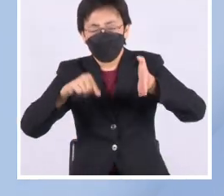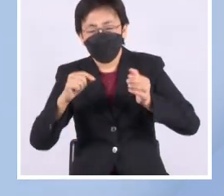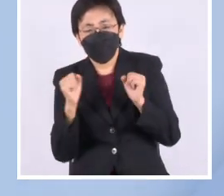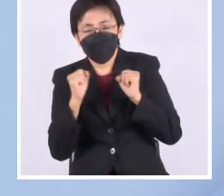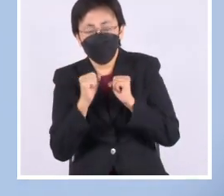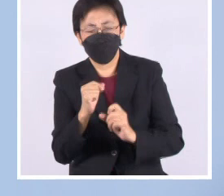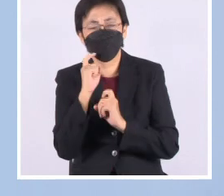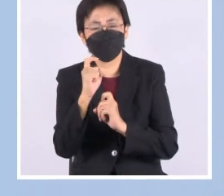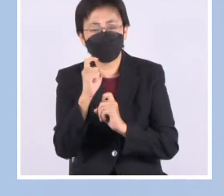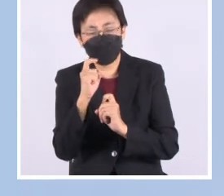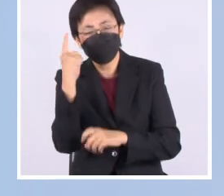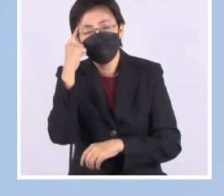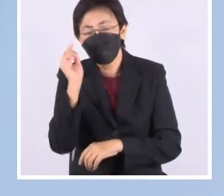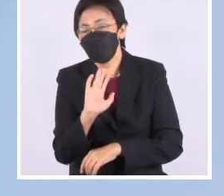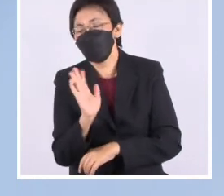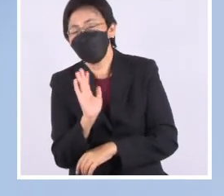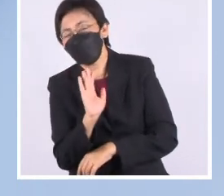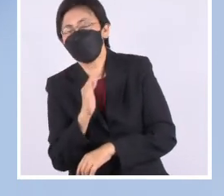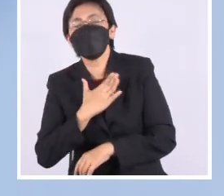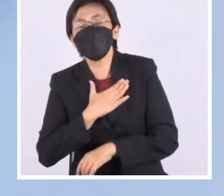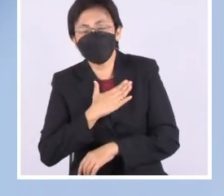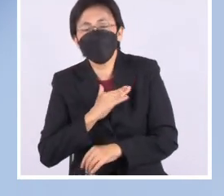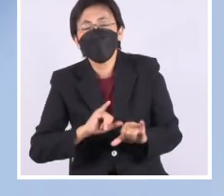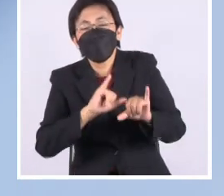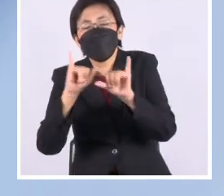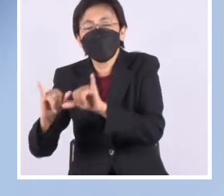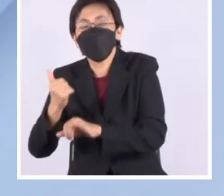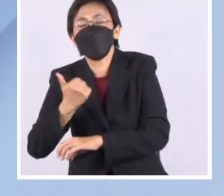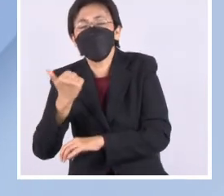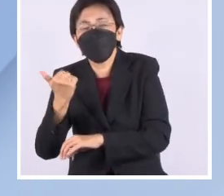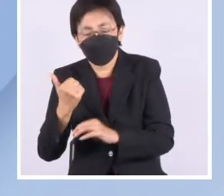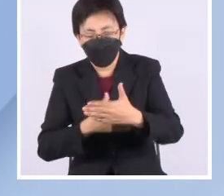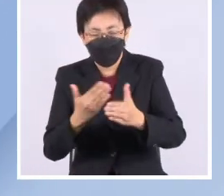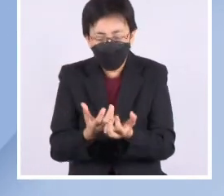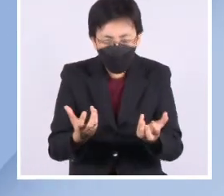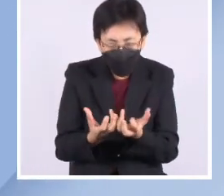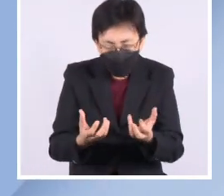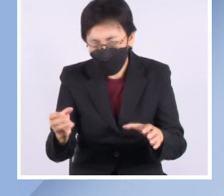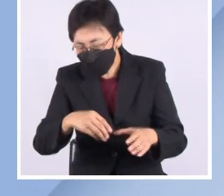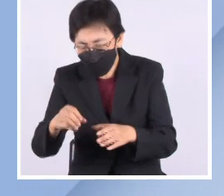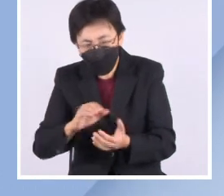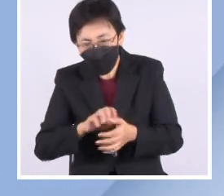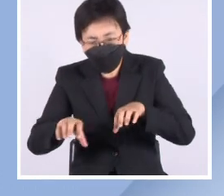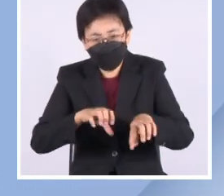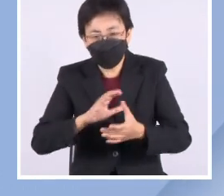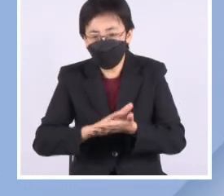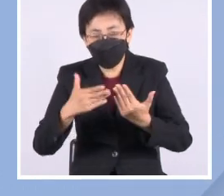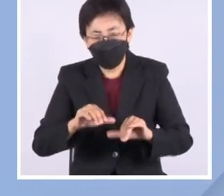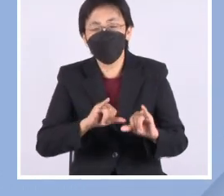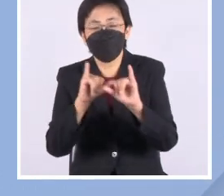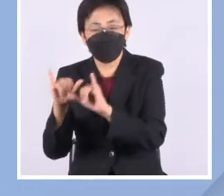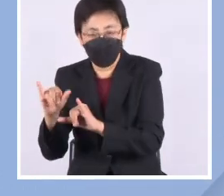ของความปลอดภัยตัดสินใจอยากจะย้ายไปอยู่ที่อื่นตอนนี้เก็บของเรียบร้อยหมดแล้วฟังบางช่วงบางตอนของเธอหน่อยค่ะ